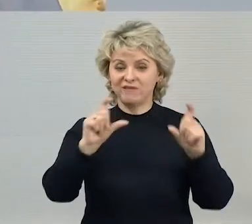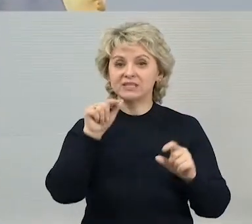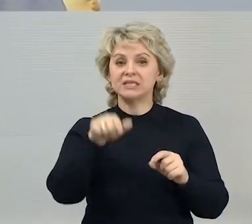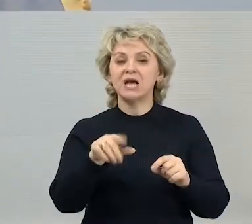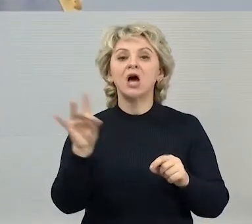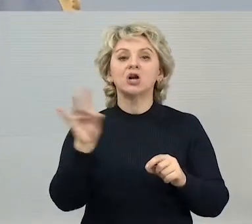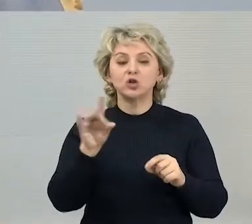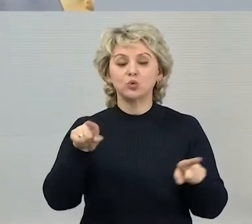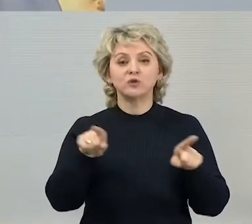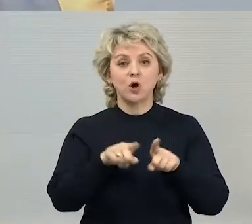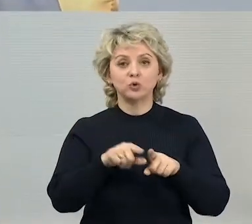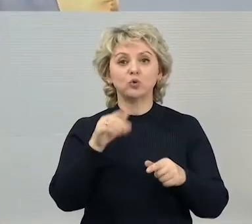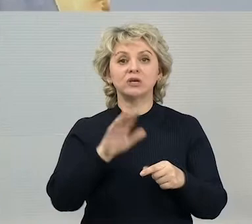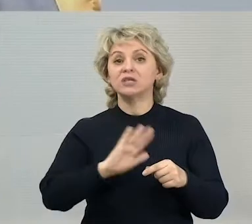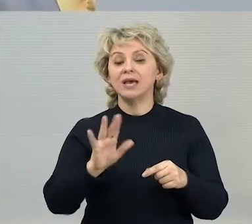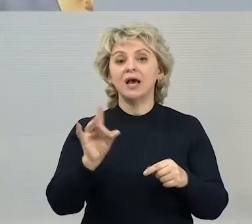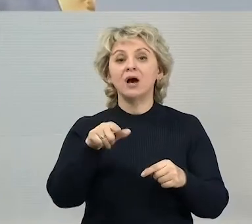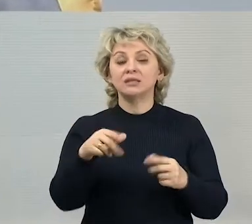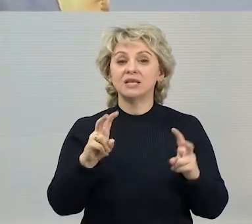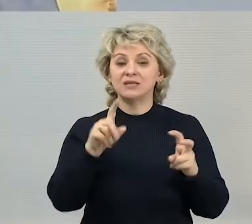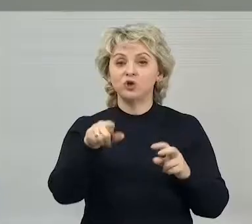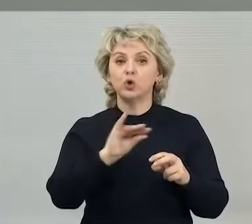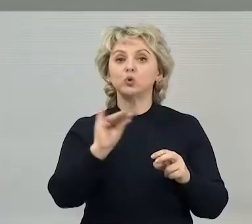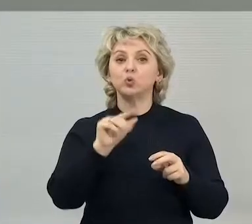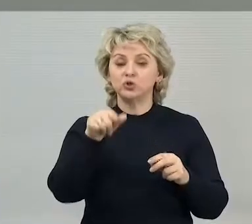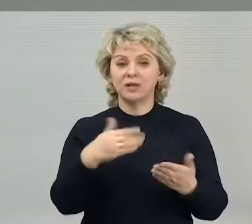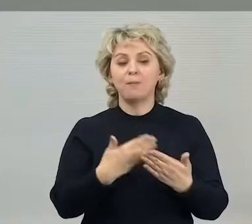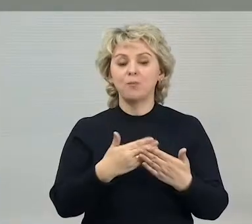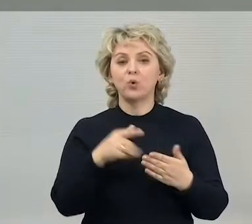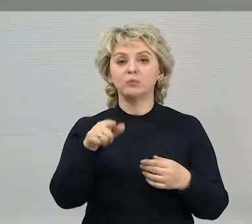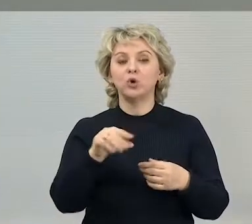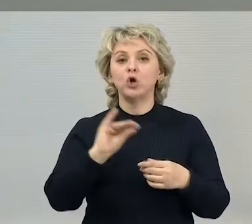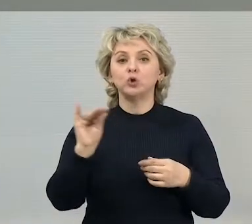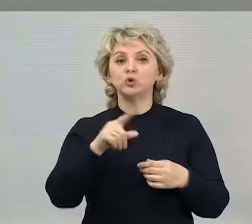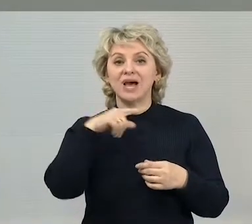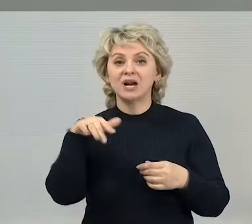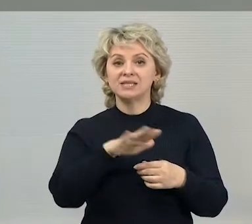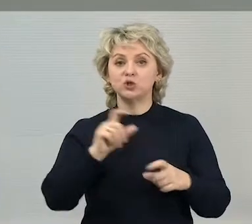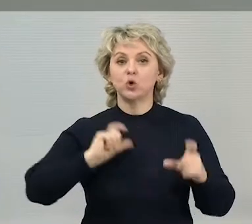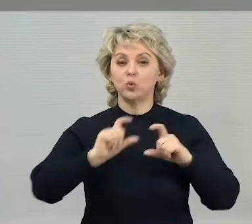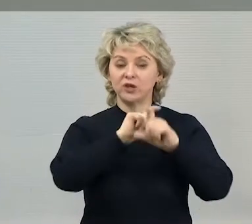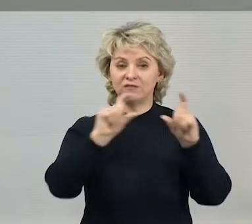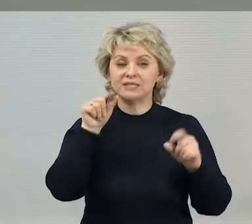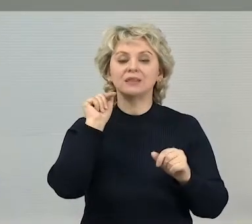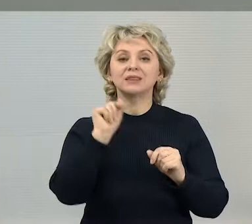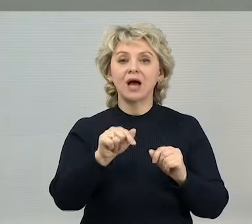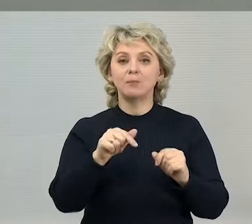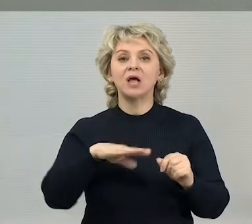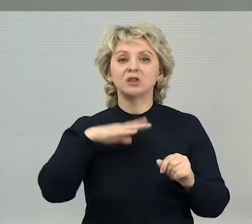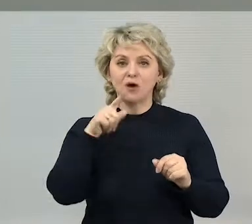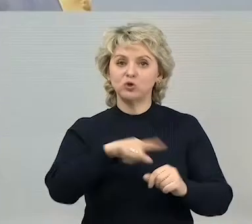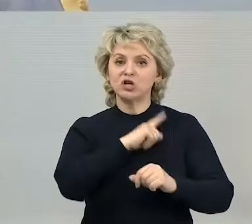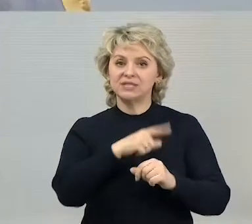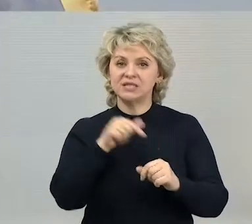университете ростовском, он не ростовский теперь называется, а южный, да, по-моему, университет, южно-российский университет. Там довольно